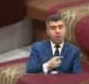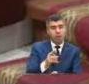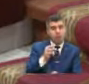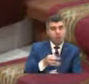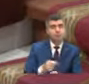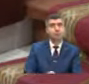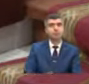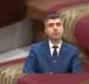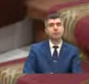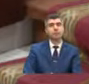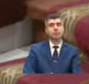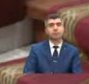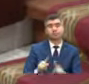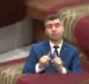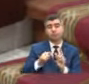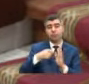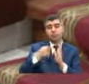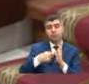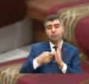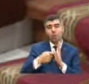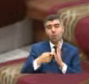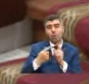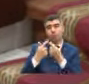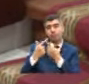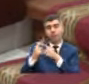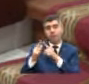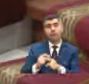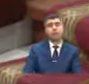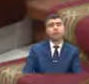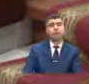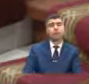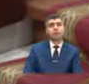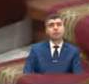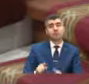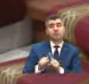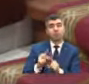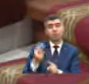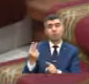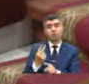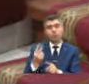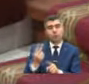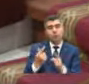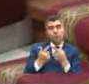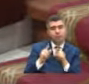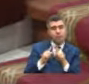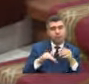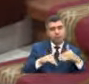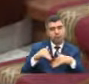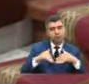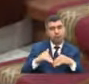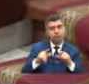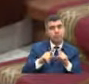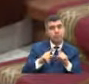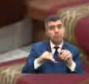104، وكاين مشاريع اللي توجد في طور الدراسة فيها منشأتين فنيتين، فيها واحد العدد ديال المقاطع، وفيها الطريق